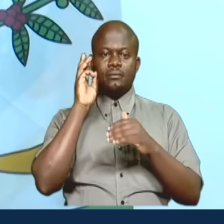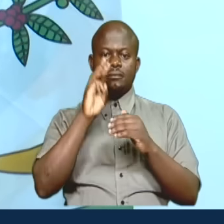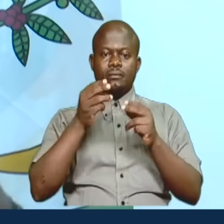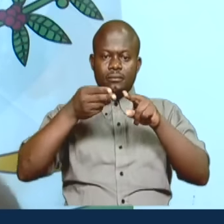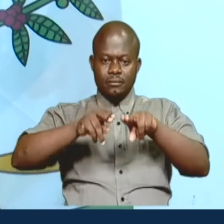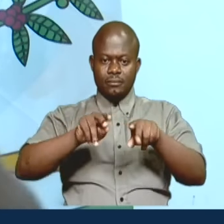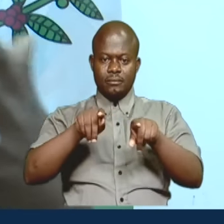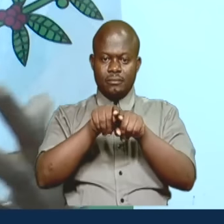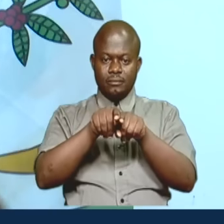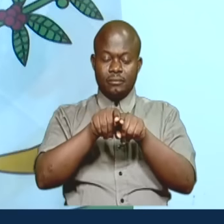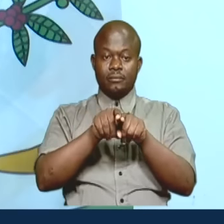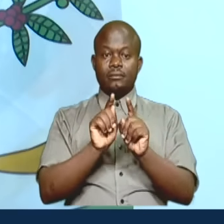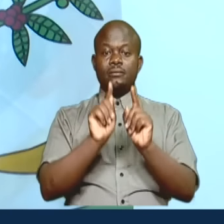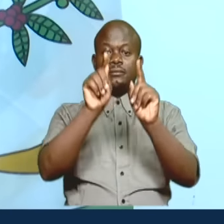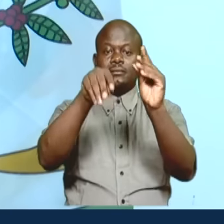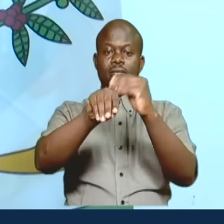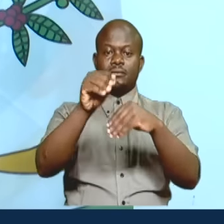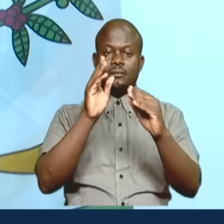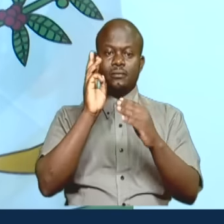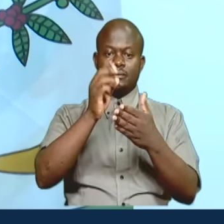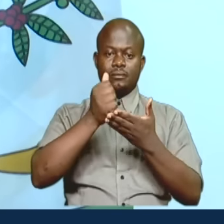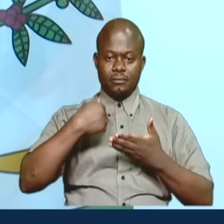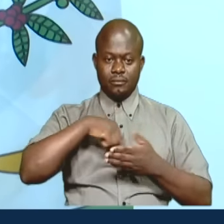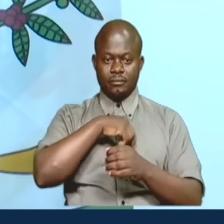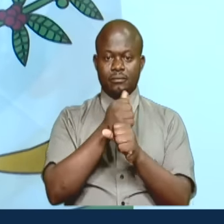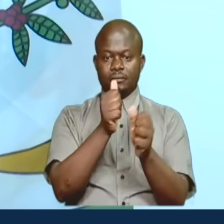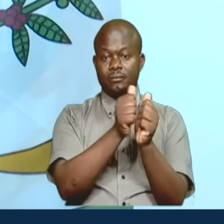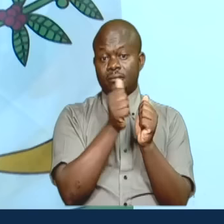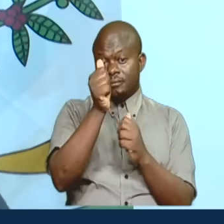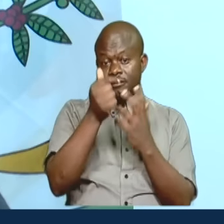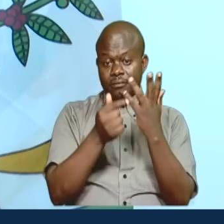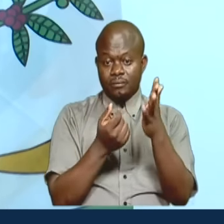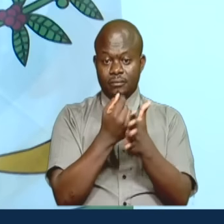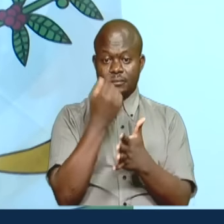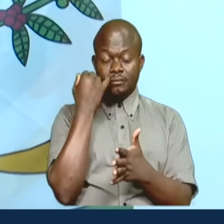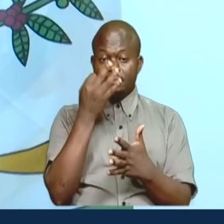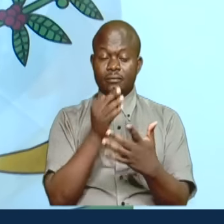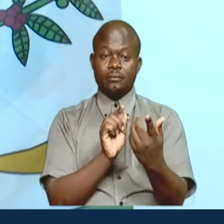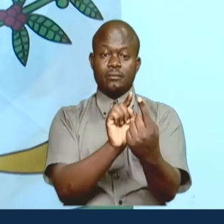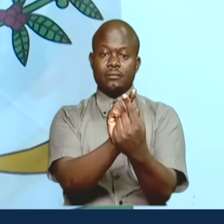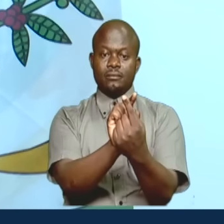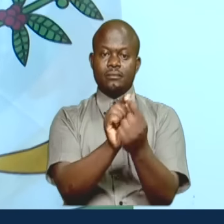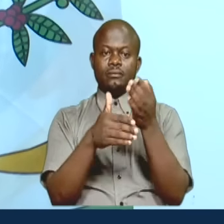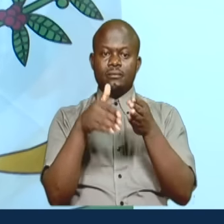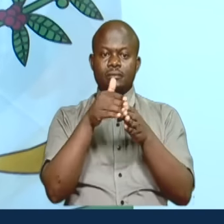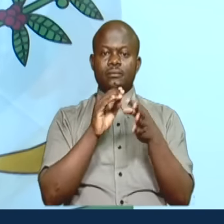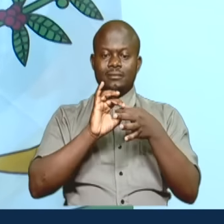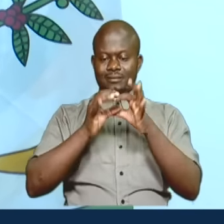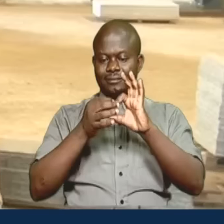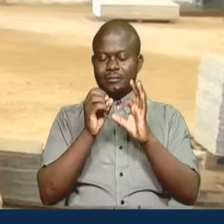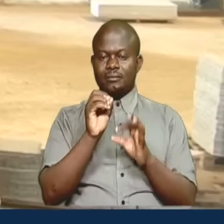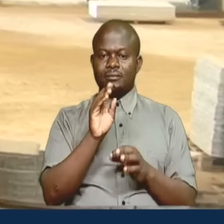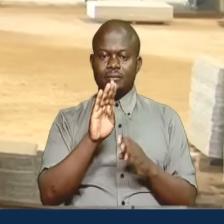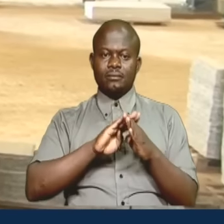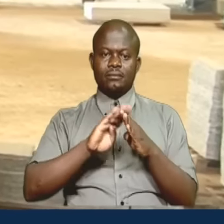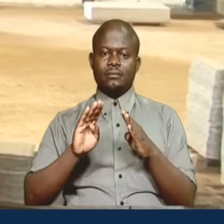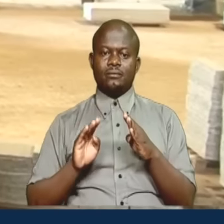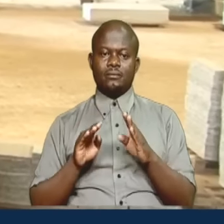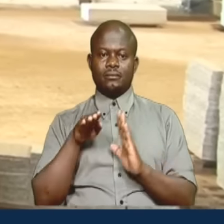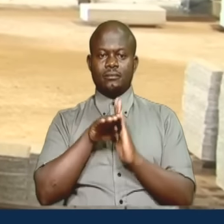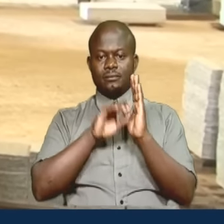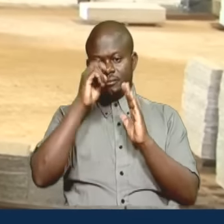nk'umukoresponda, ninjyana y'ibicuruzwa zamfasha tugakorana. Ibyo byatumye rero iyo bahuye bubaka network of business. Gahunda ya guverinoma